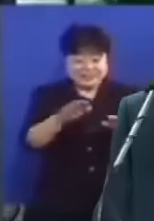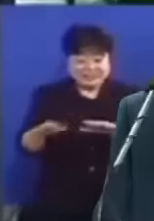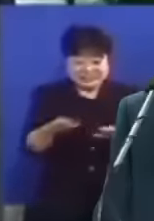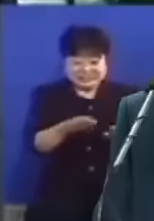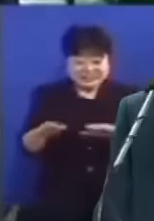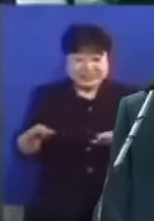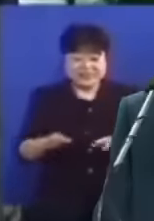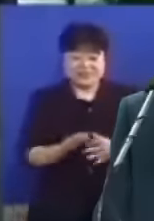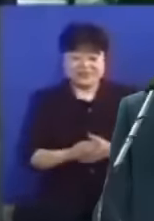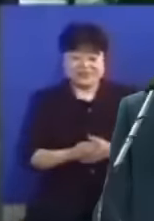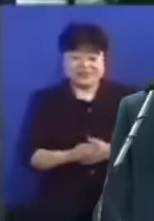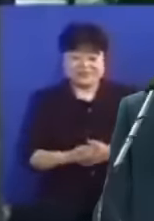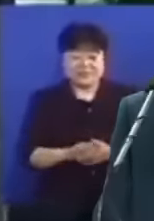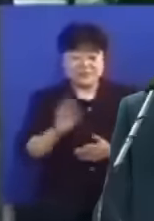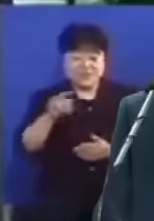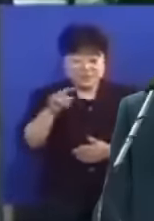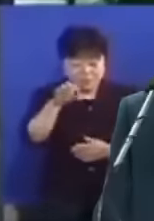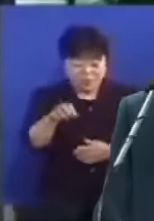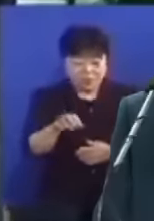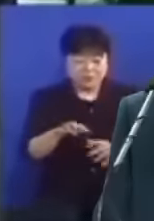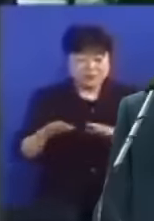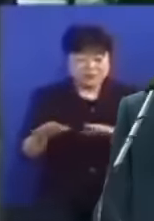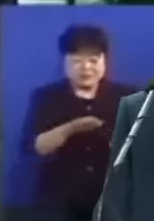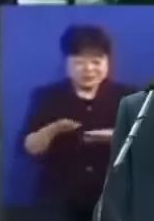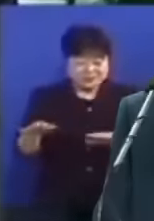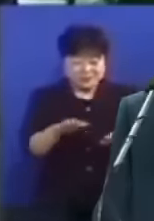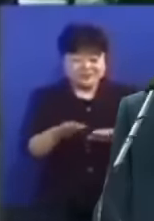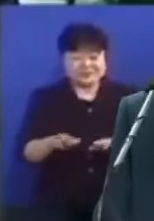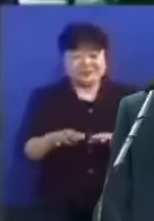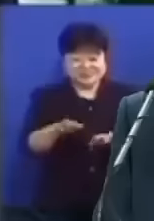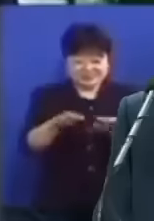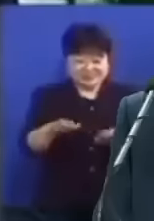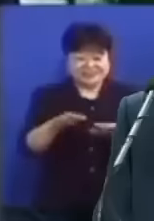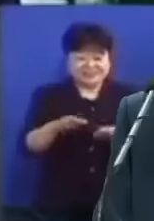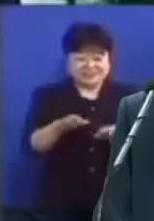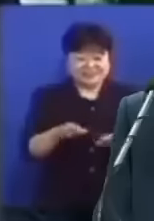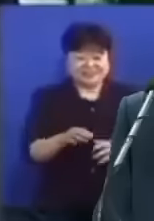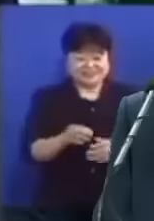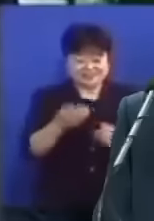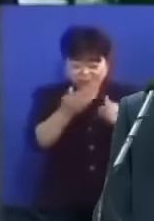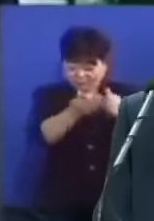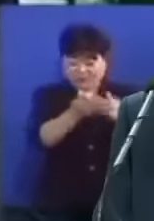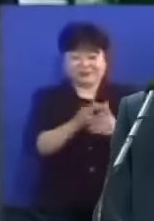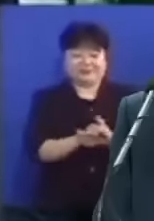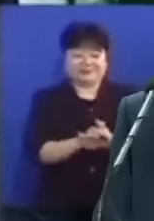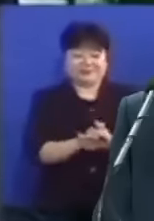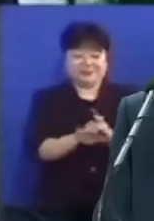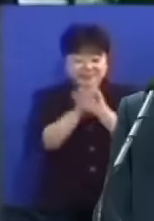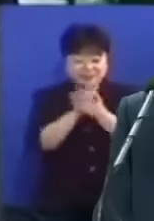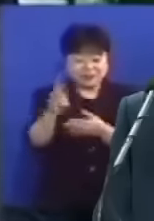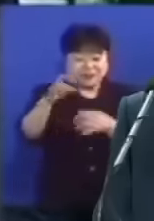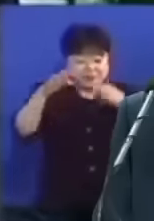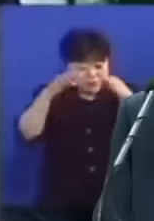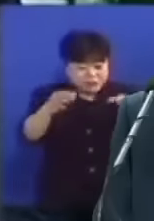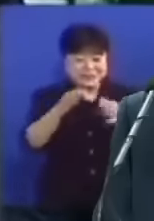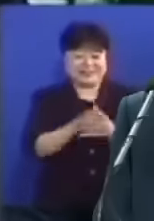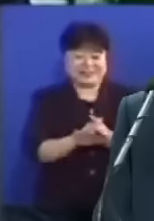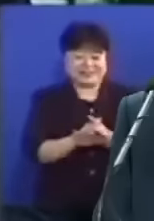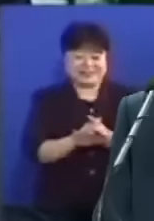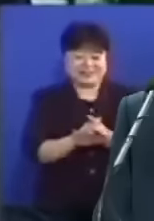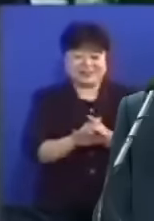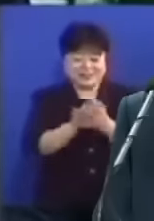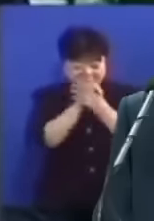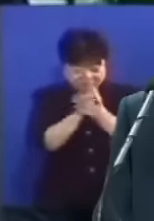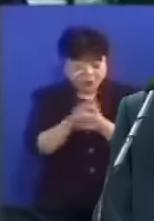온 빌립보시가 다 뒤에 흔들렸습니다. 지진을 가져온 것입니다. 기도와 찬미가, 뭐